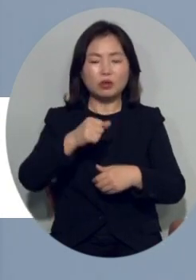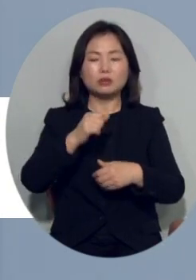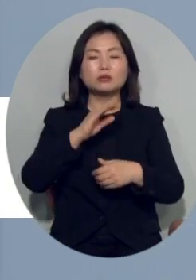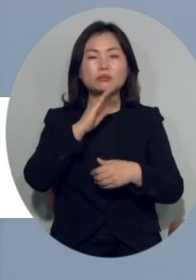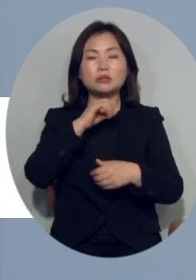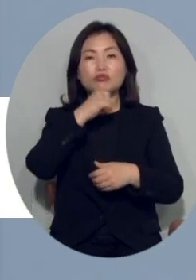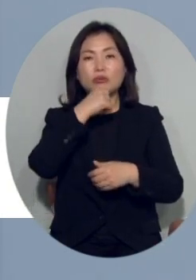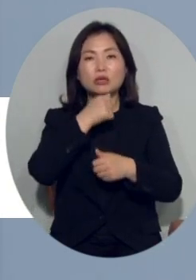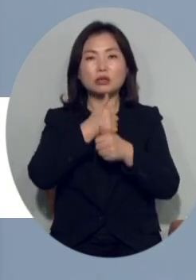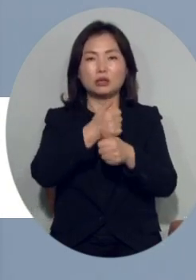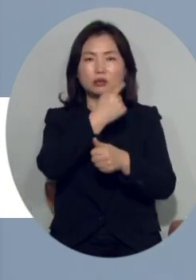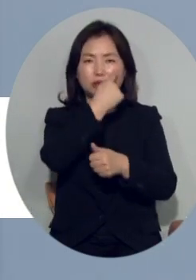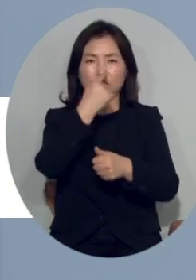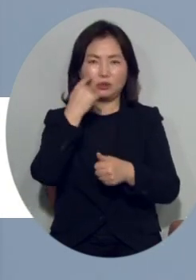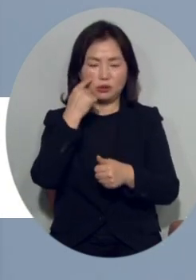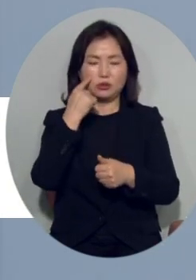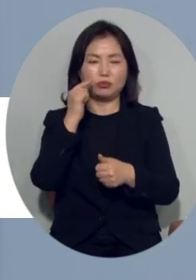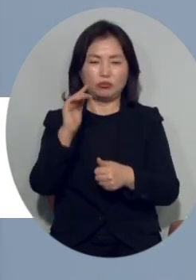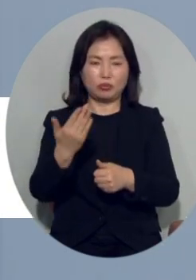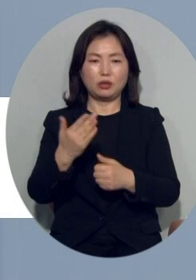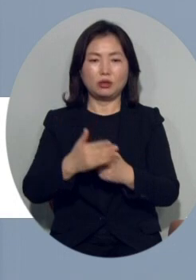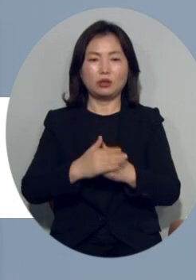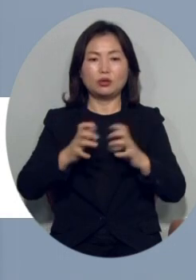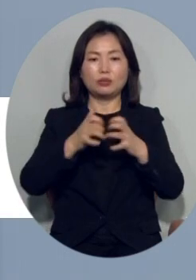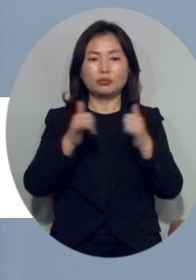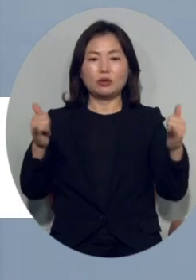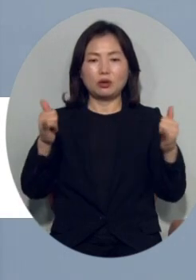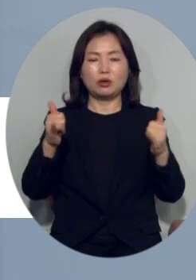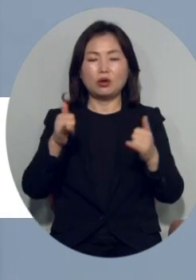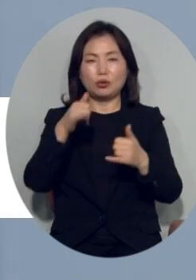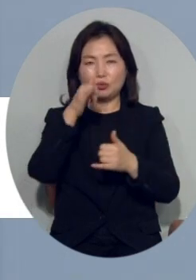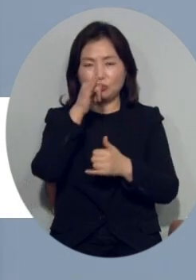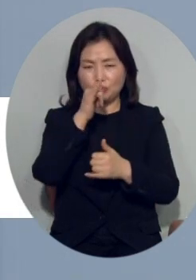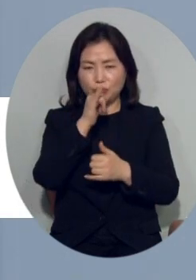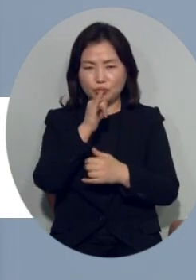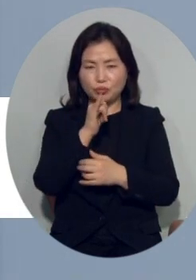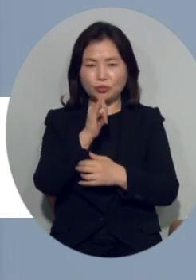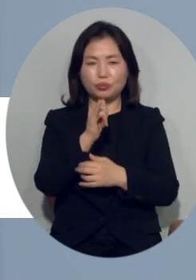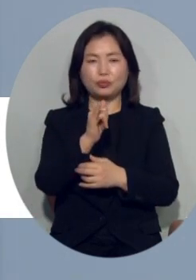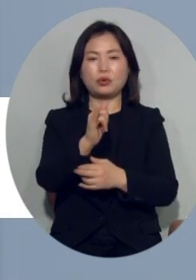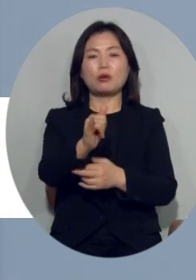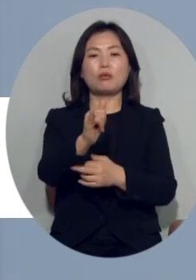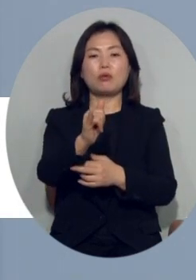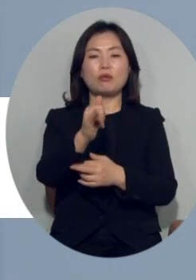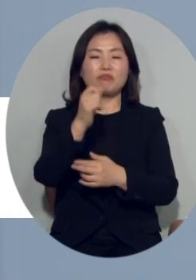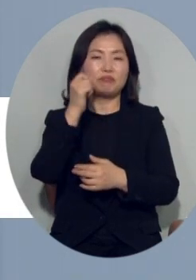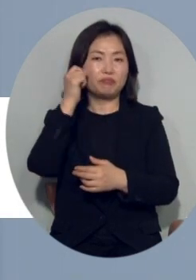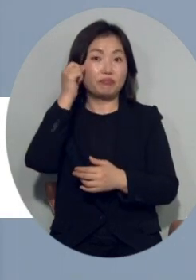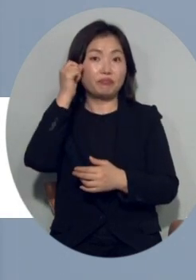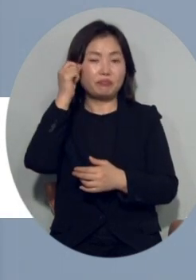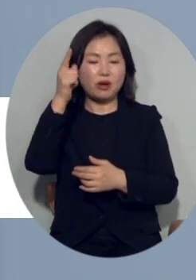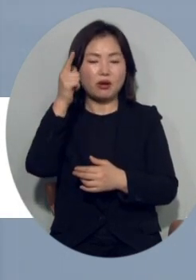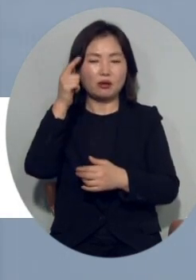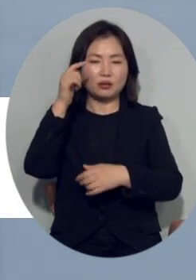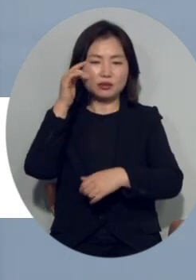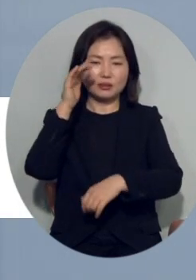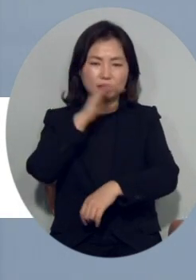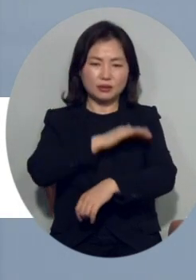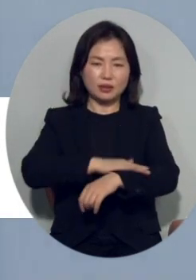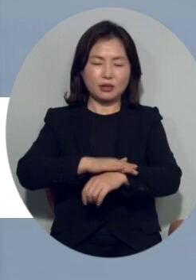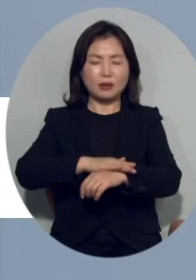실적에 의해서 증명되는 것이고 우리 국민들은 결국 위대하게